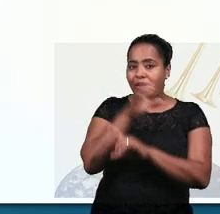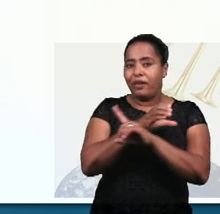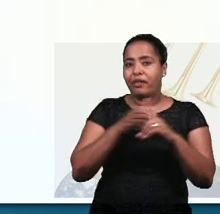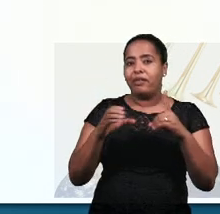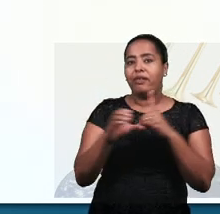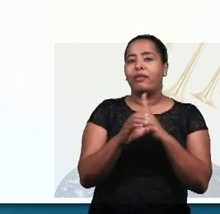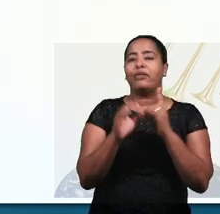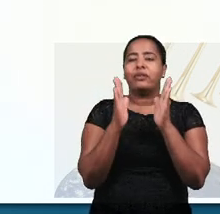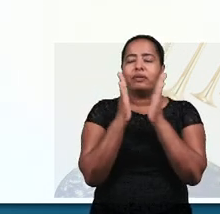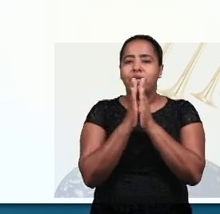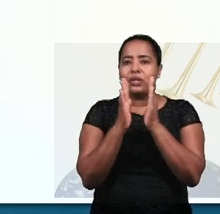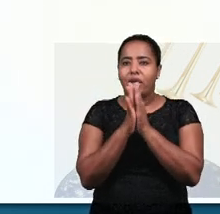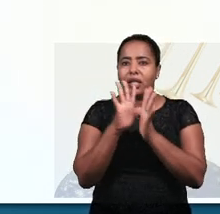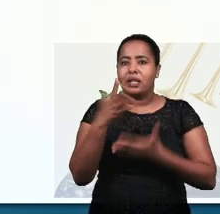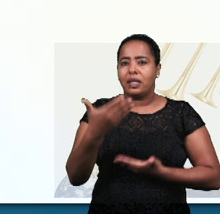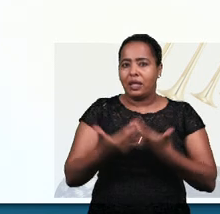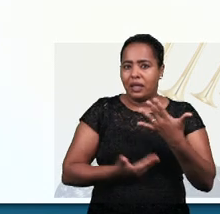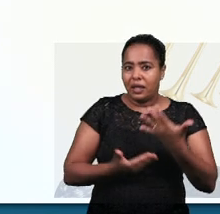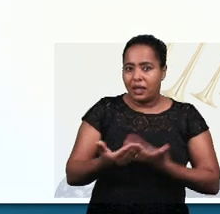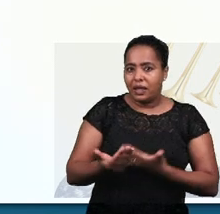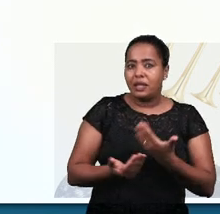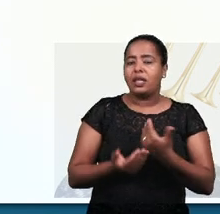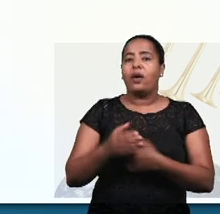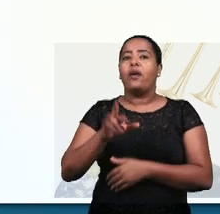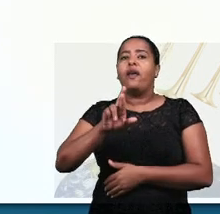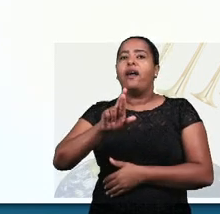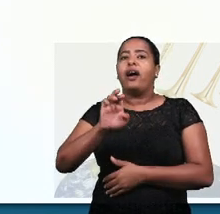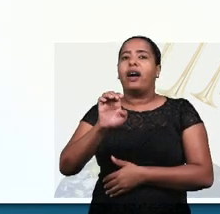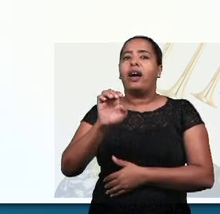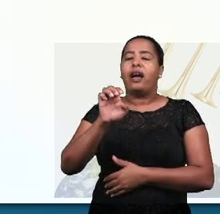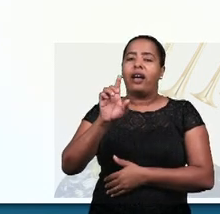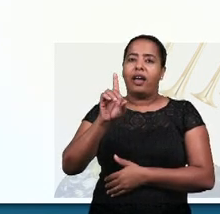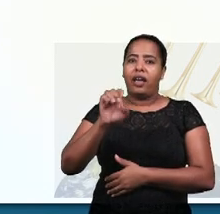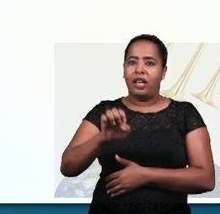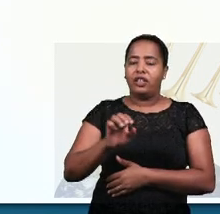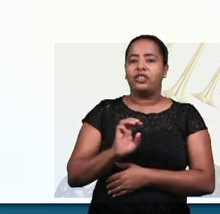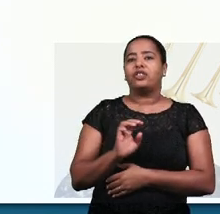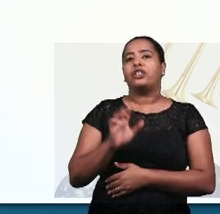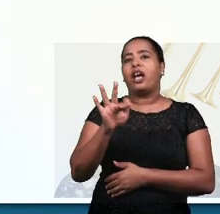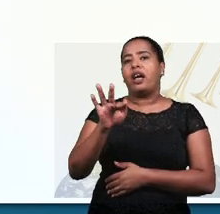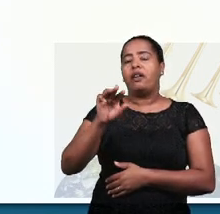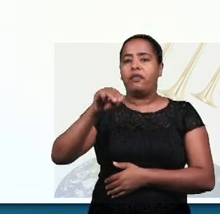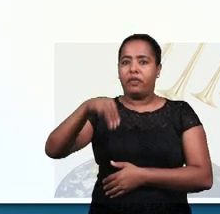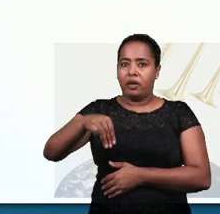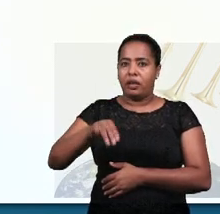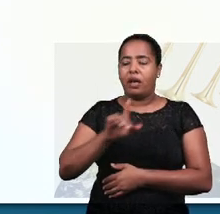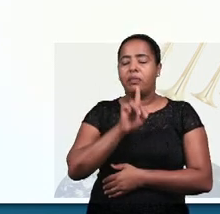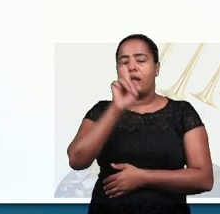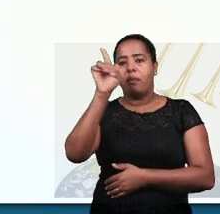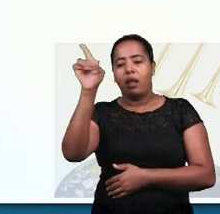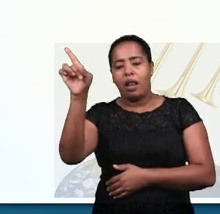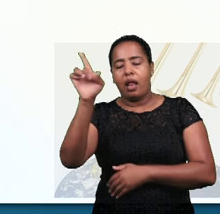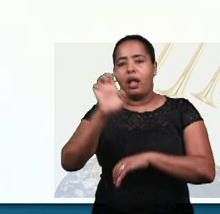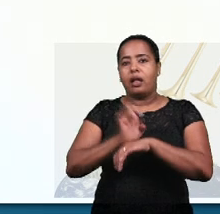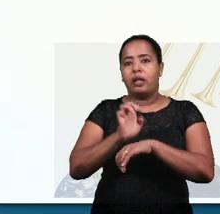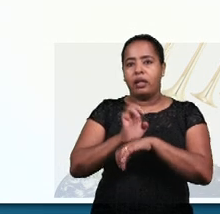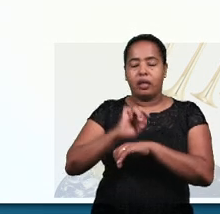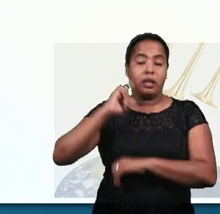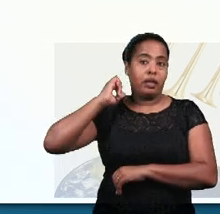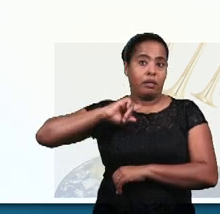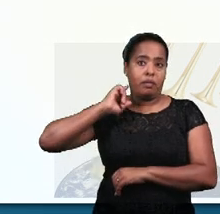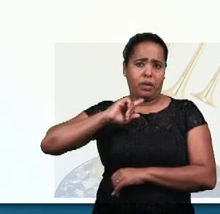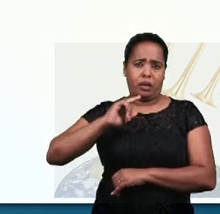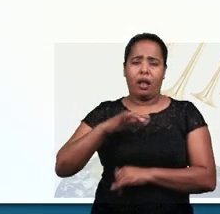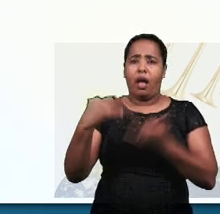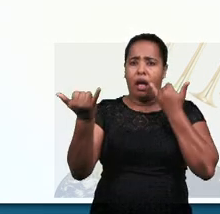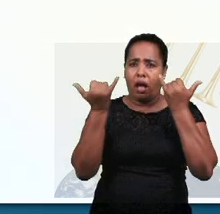20h, un culte de prière pour les frères et sœurs qui ont l'accès à la station Hits FM dans cette région de Minas Gerais. Une